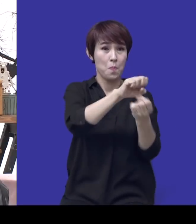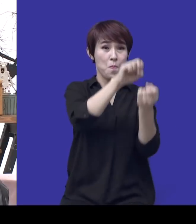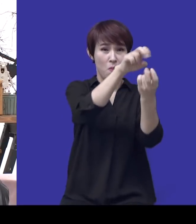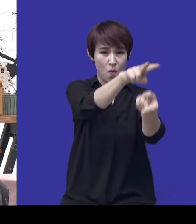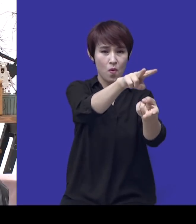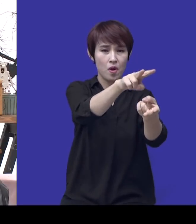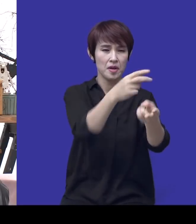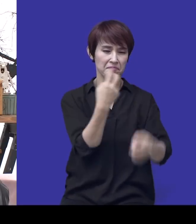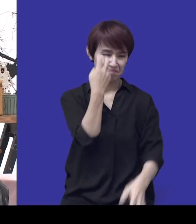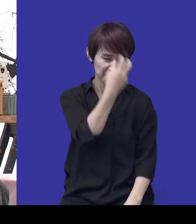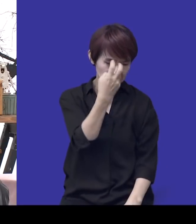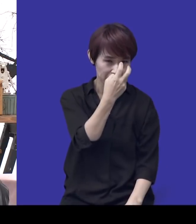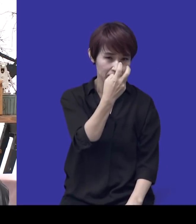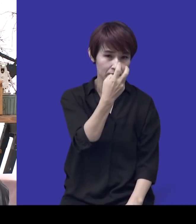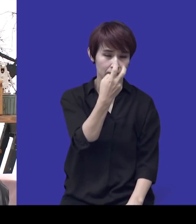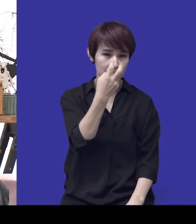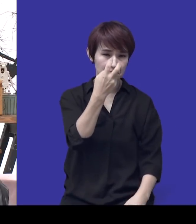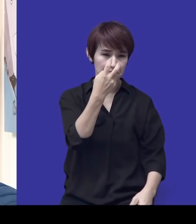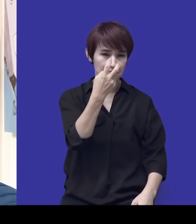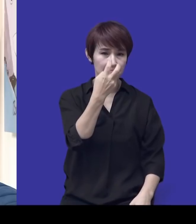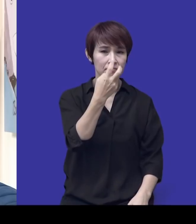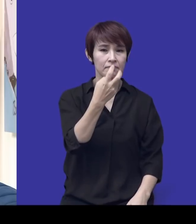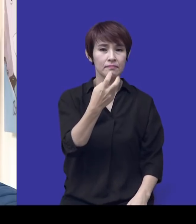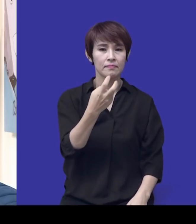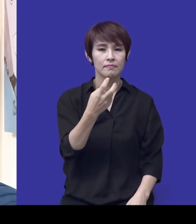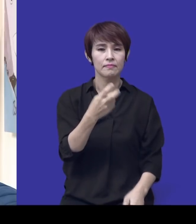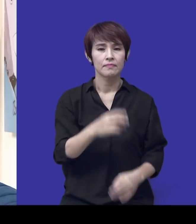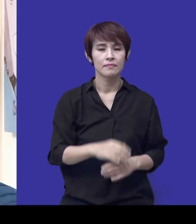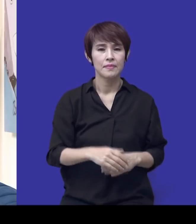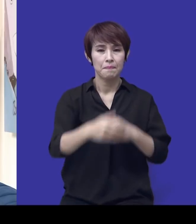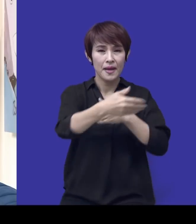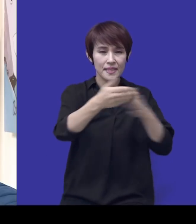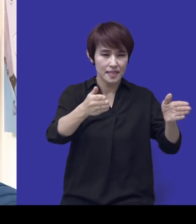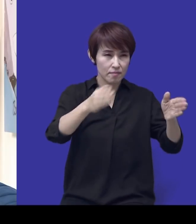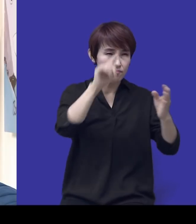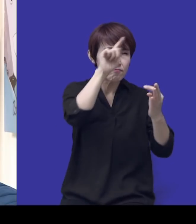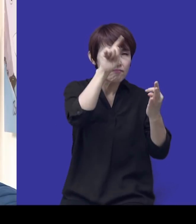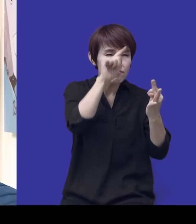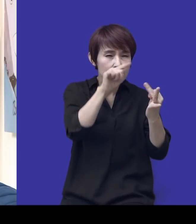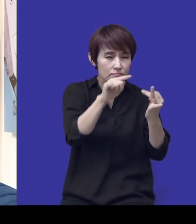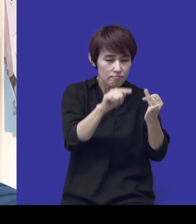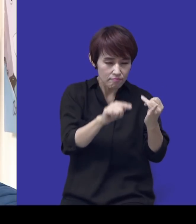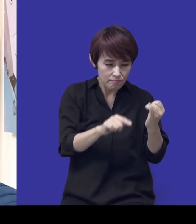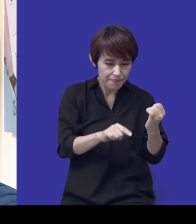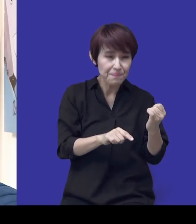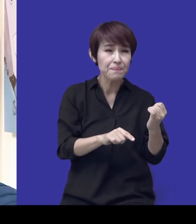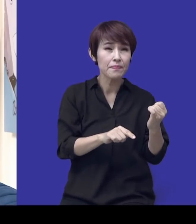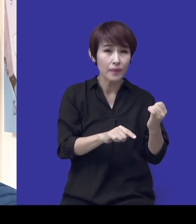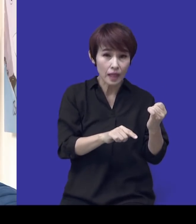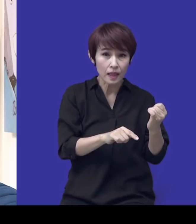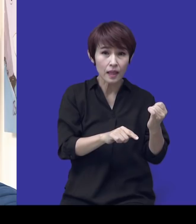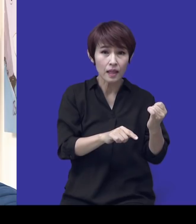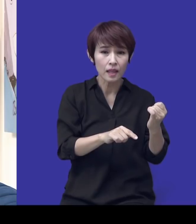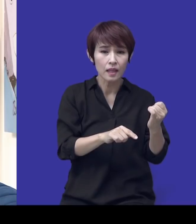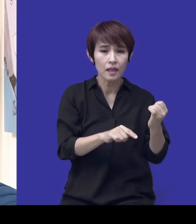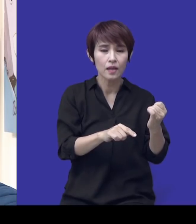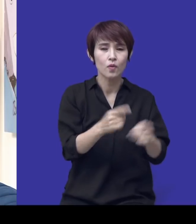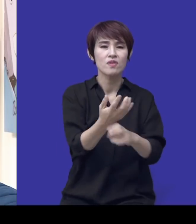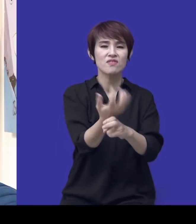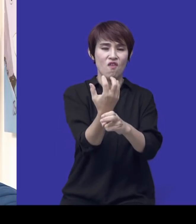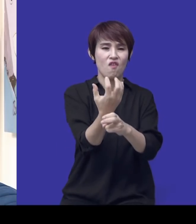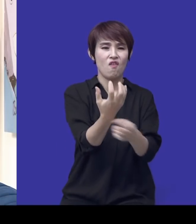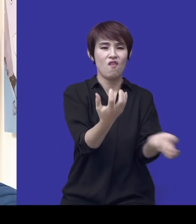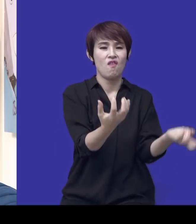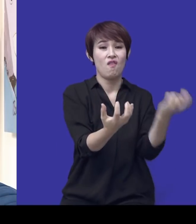예. 박스가 진짜 중국에서 제대로 왔는지 네. 다 일일이 박스 하나씩 다 세본 다음에 이제 그걸 또 트러킹을 해서